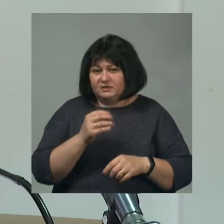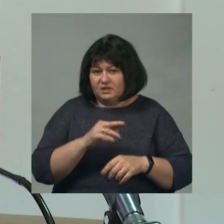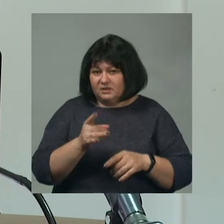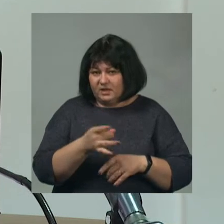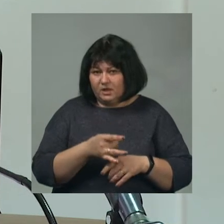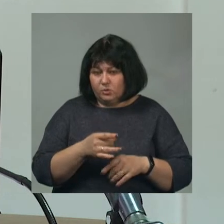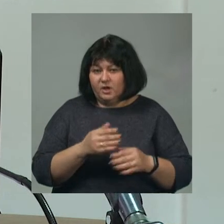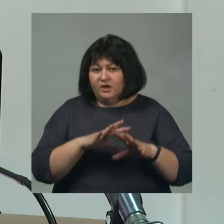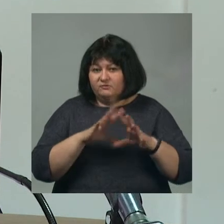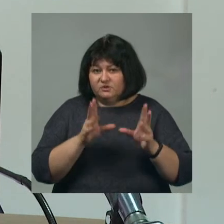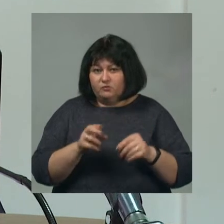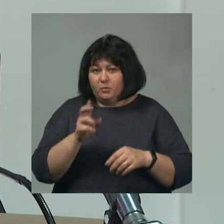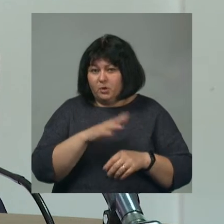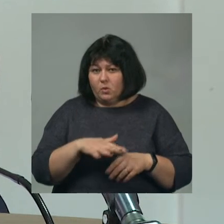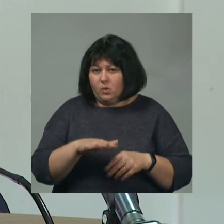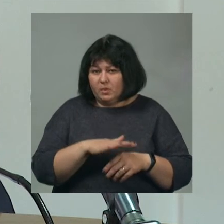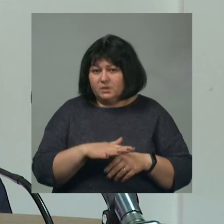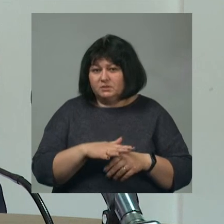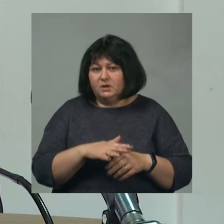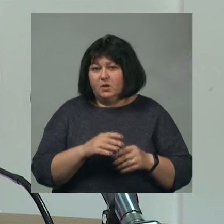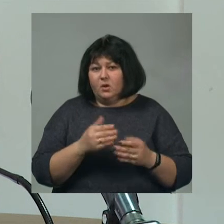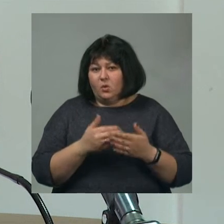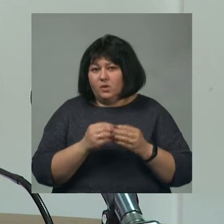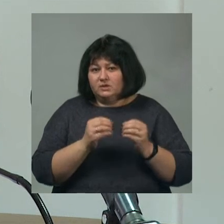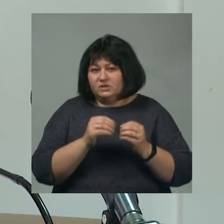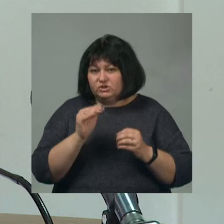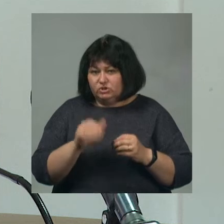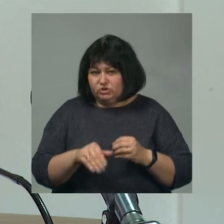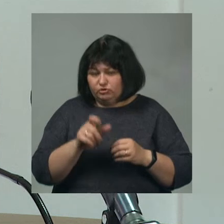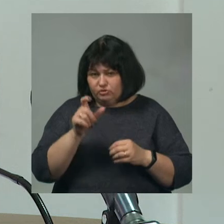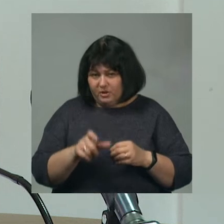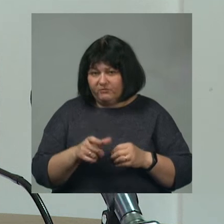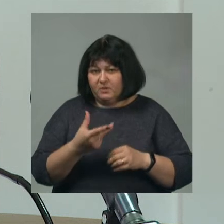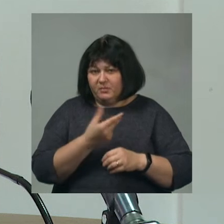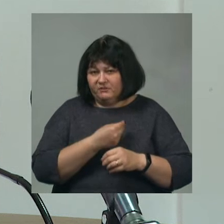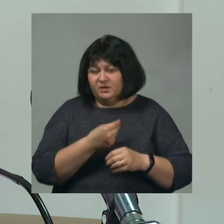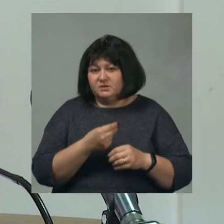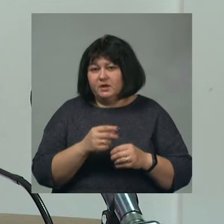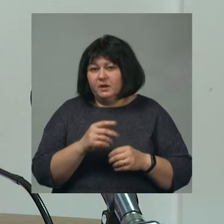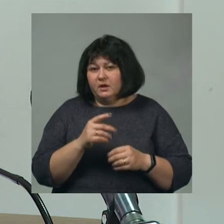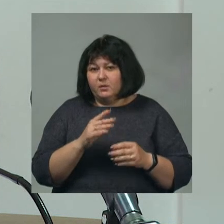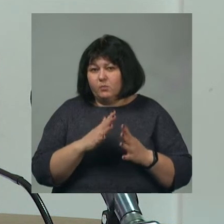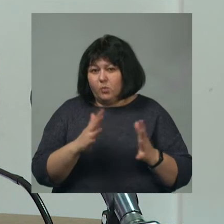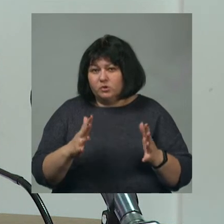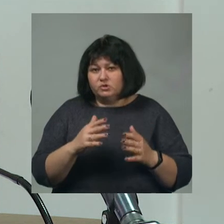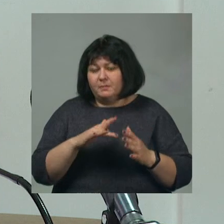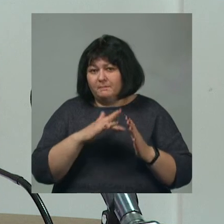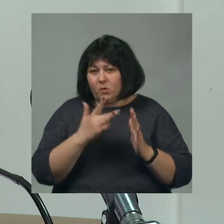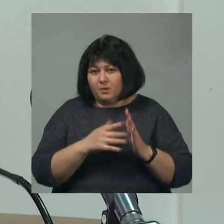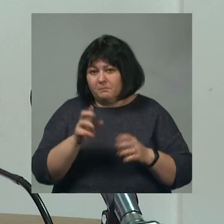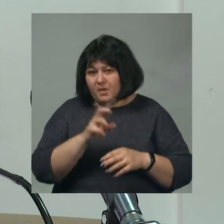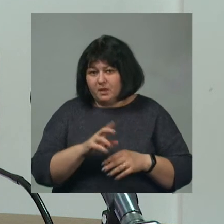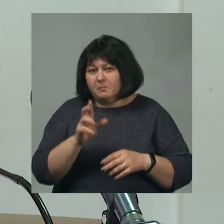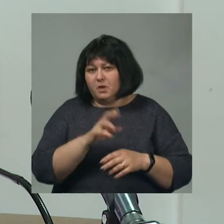Всего в Белгородской области порядка 10 тысяч человек привиты. Больше всего в Белгороде и в